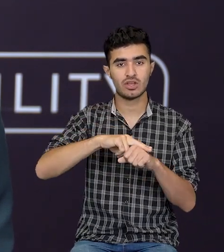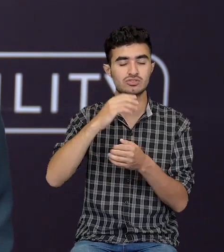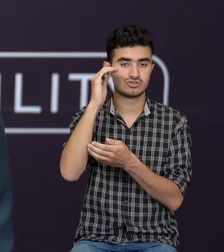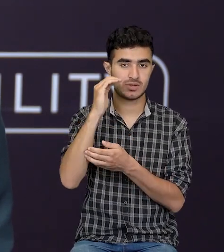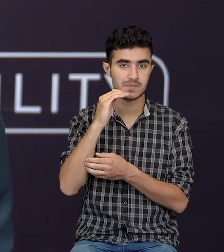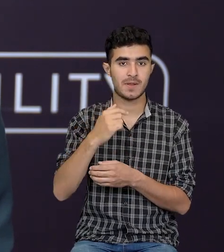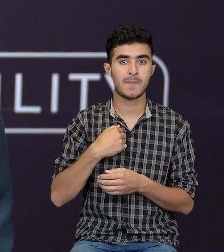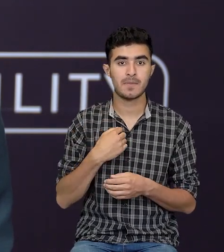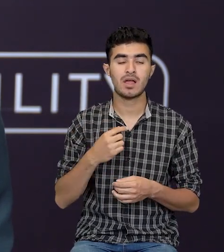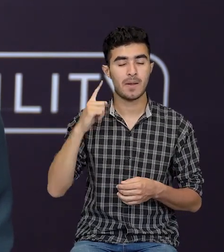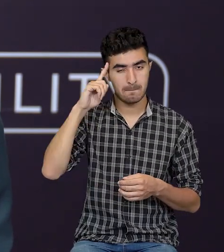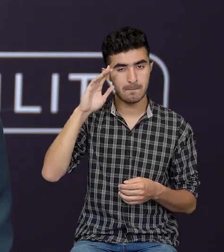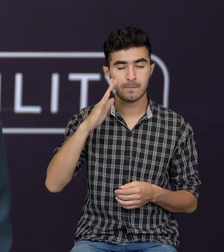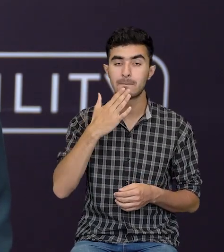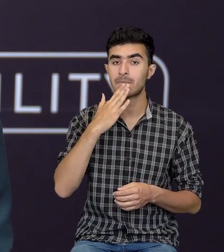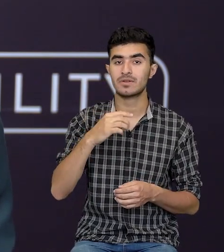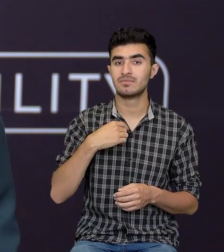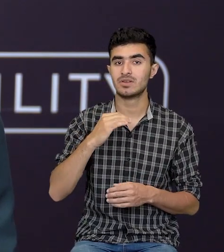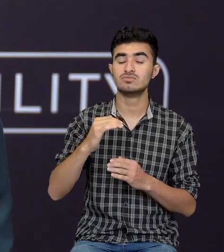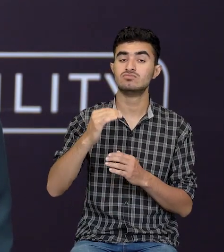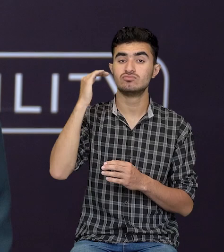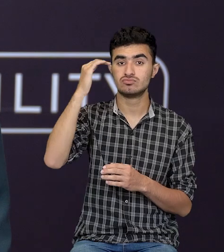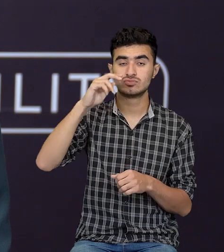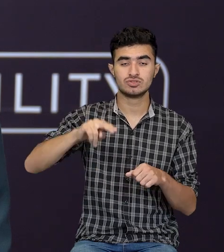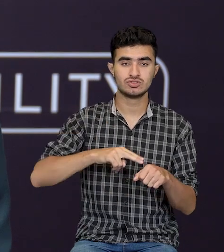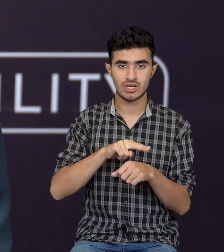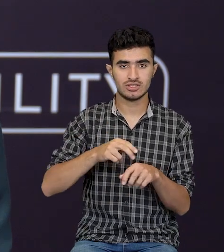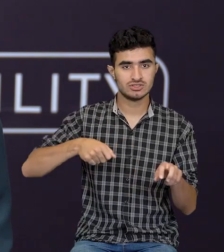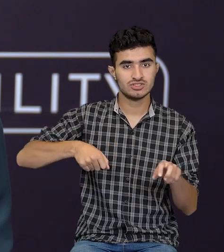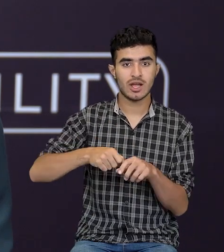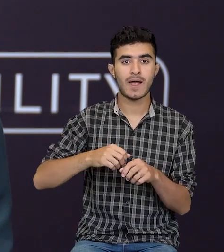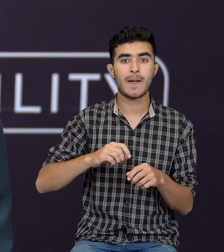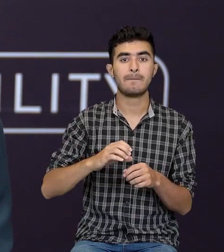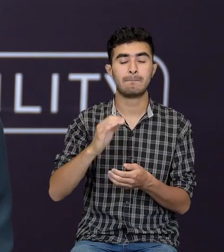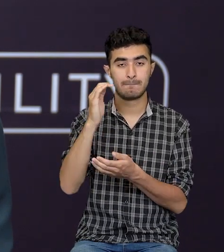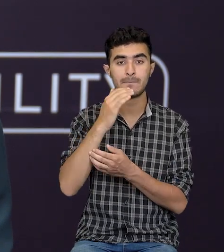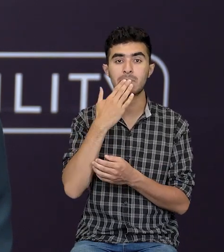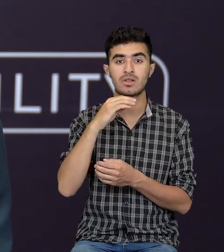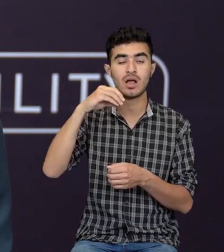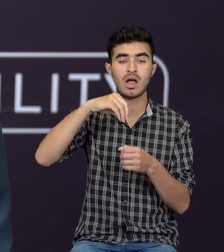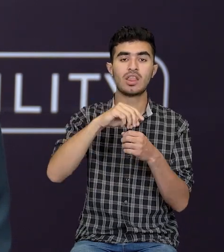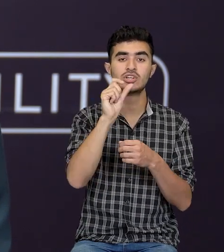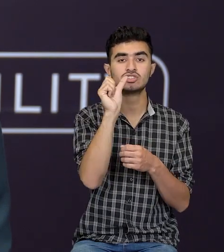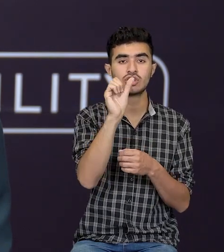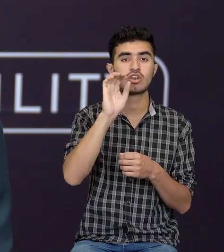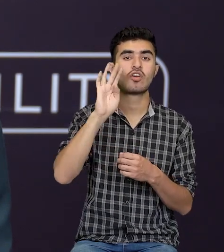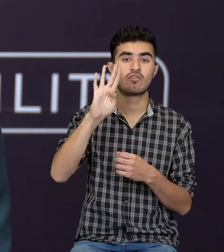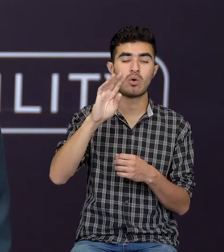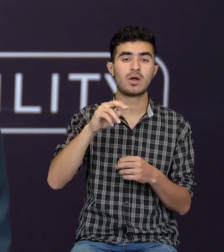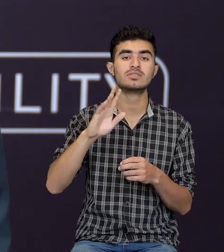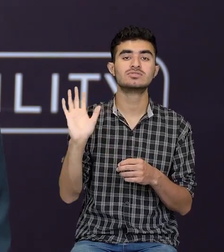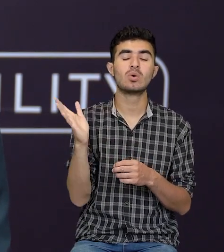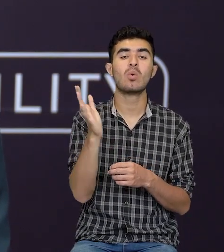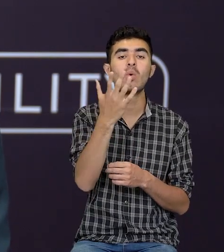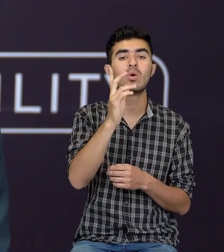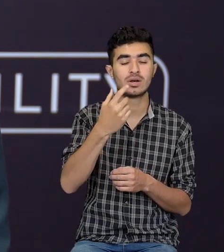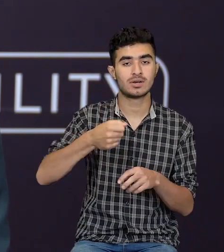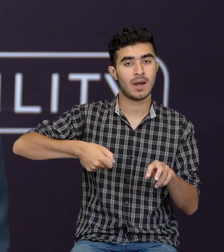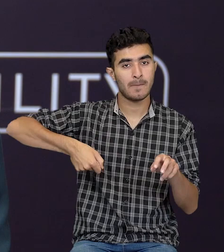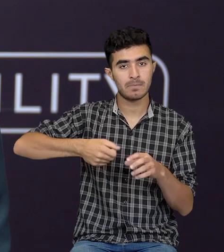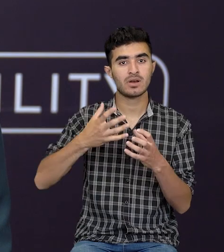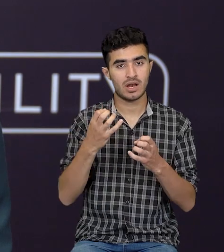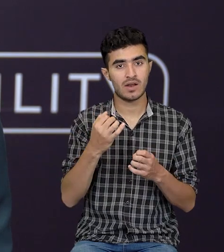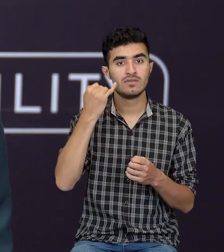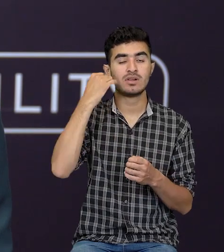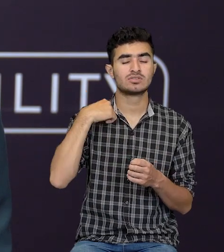लिया, क्योंकि जो हमारी नेशनल चैम्पियनशिप है वो इतनी टफ़ है कि जब हम बाहर एशिया वर्ल्ड खेलने जाते हैं तो हमें ये